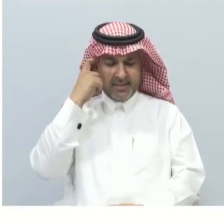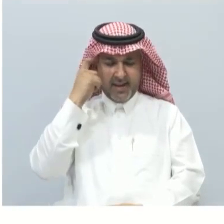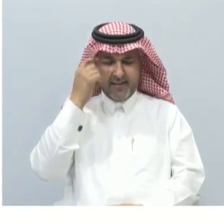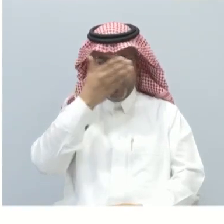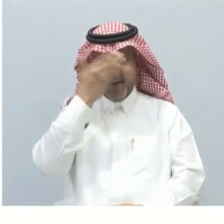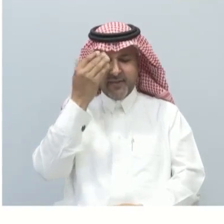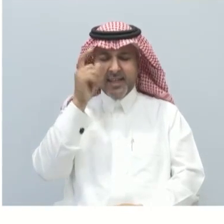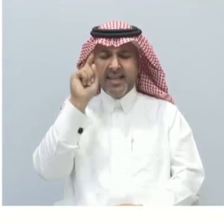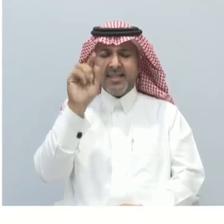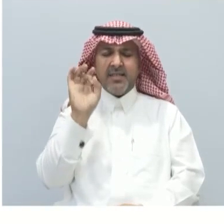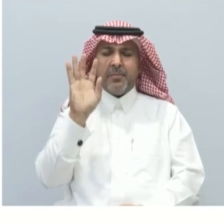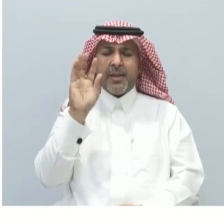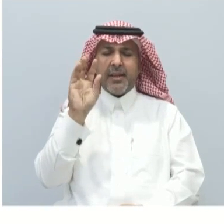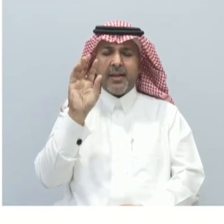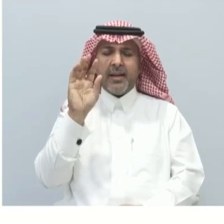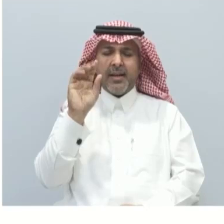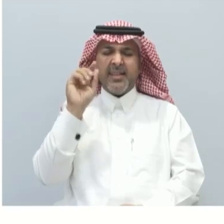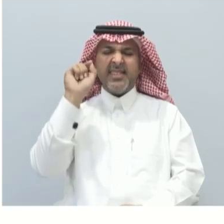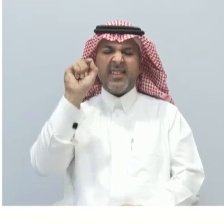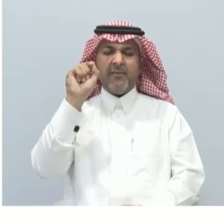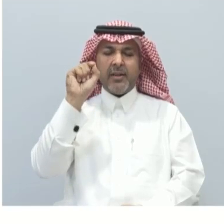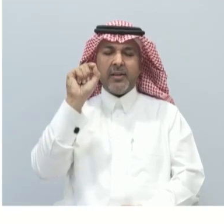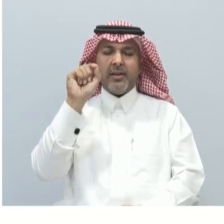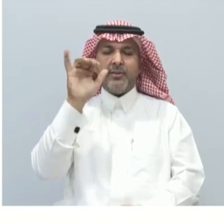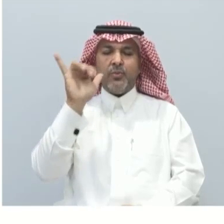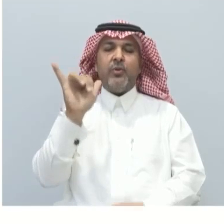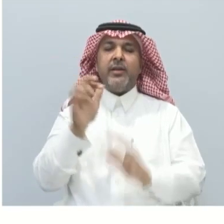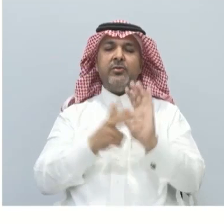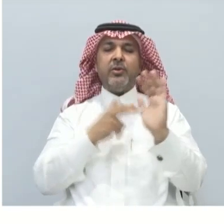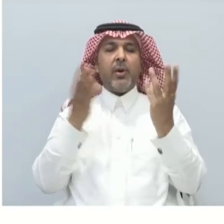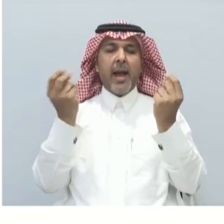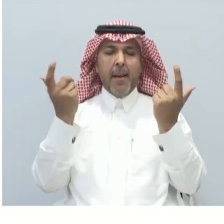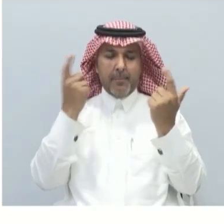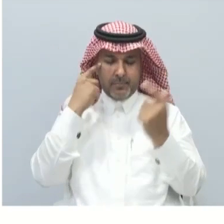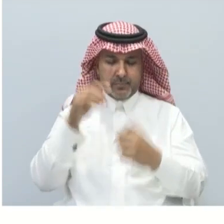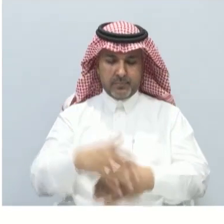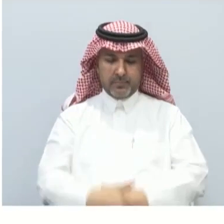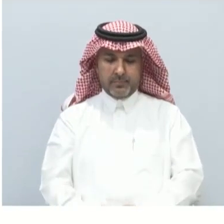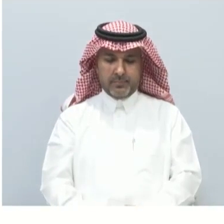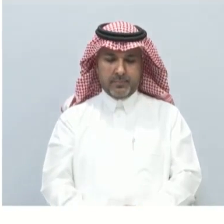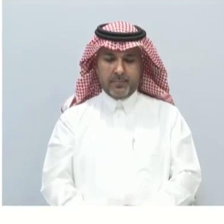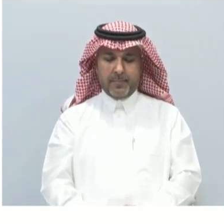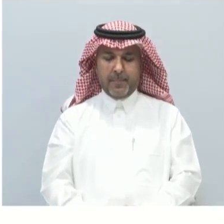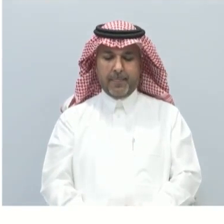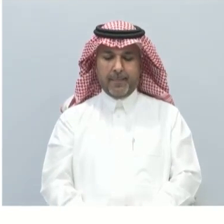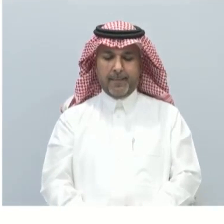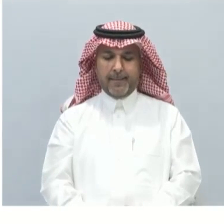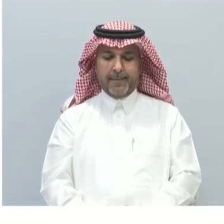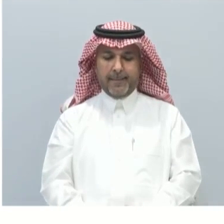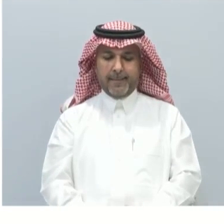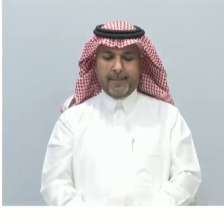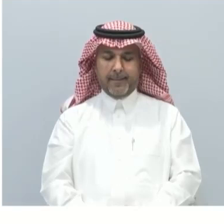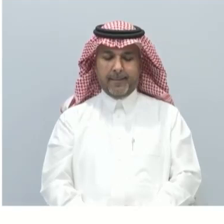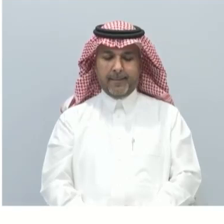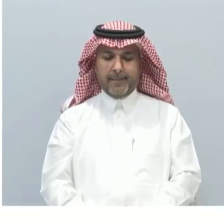بكل بساطه ايجاد المقطع واي طبعا هذه الداله لا يوجد فيها اصفار لا يوجد اصفار للداله هذه لان لا